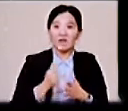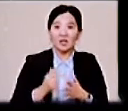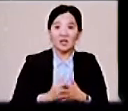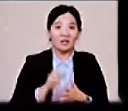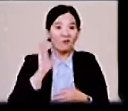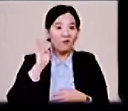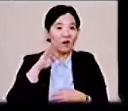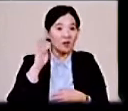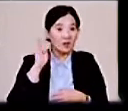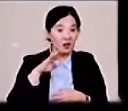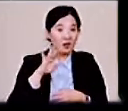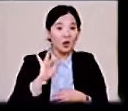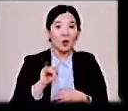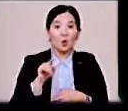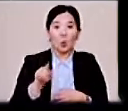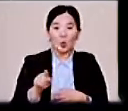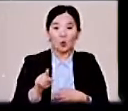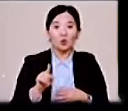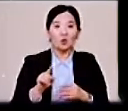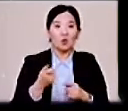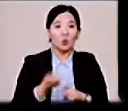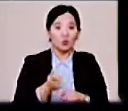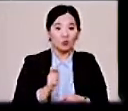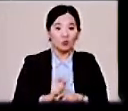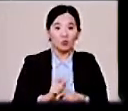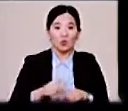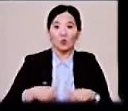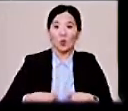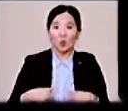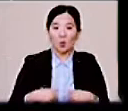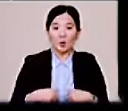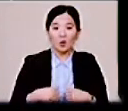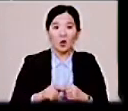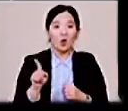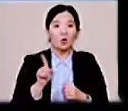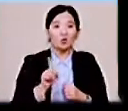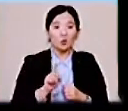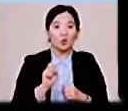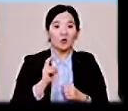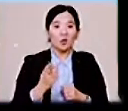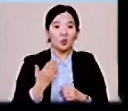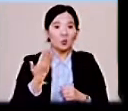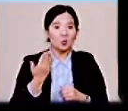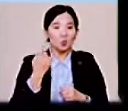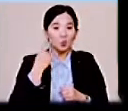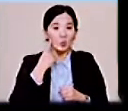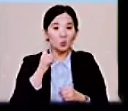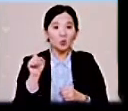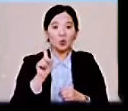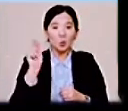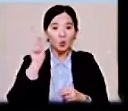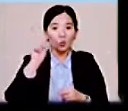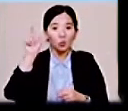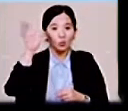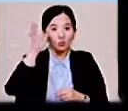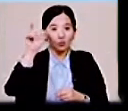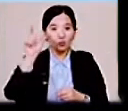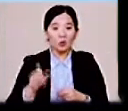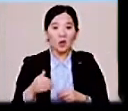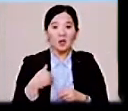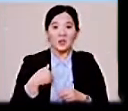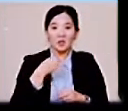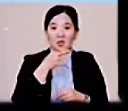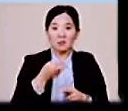воды, и он обречен на голод. Как вы думаете, что ученые хотели сказать этим